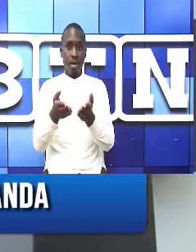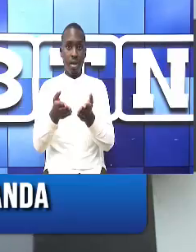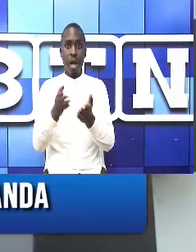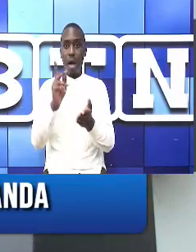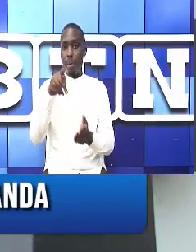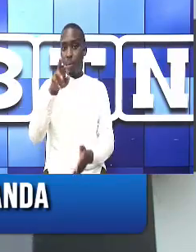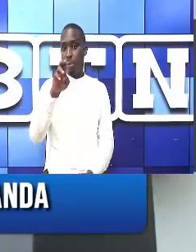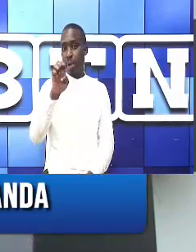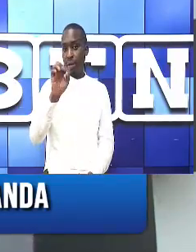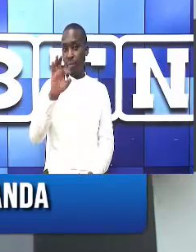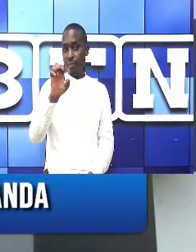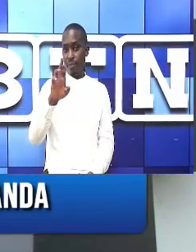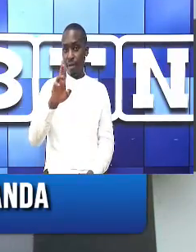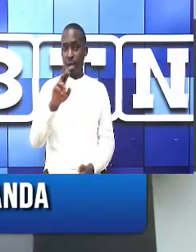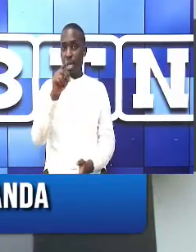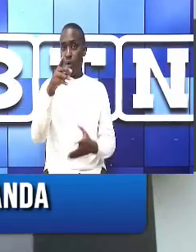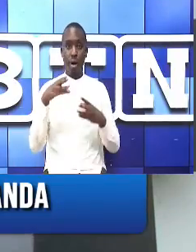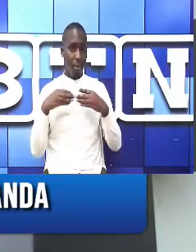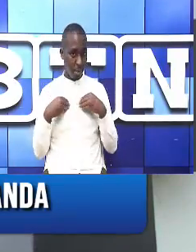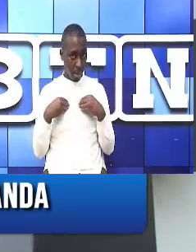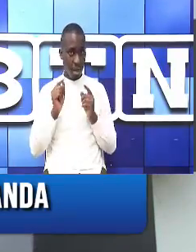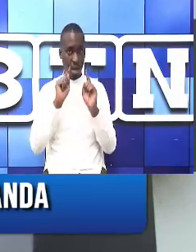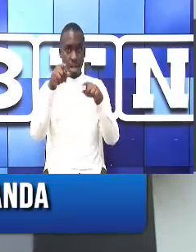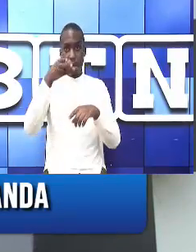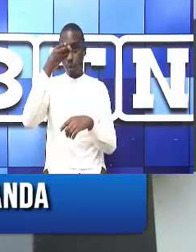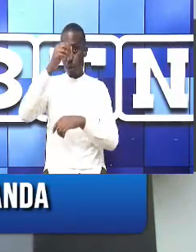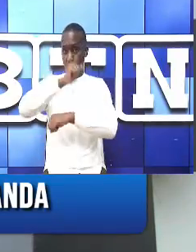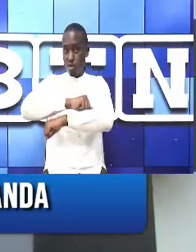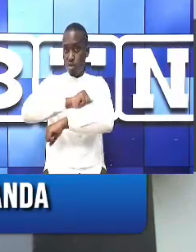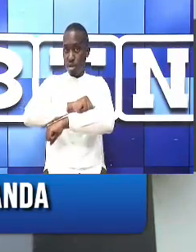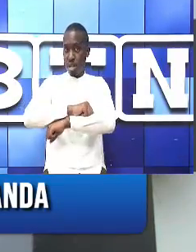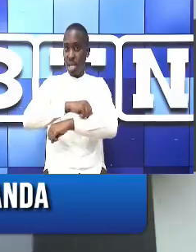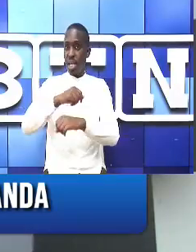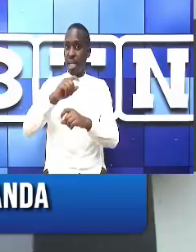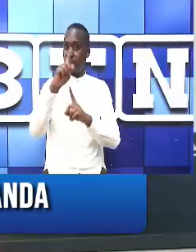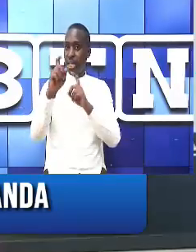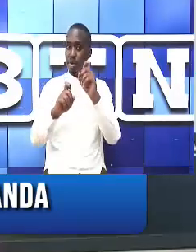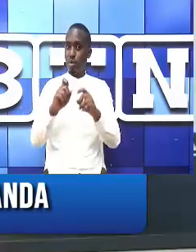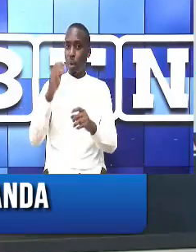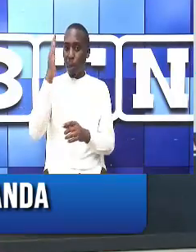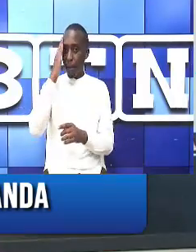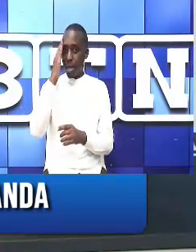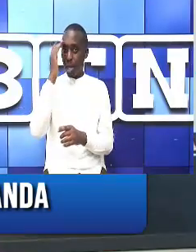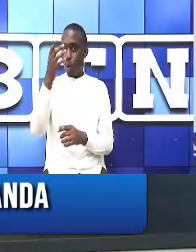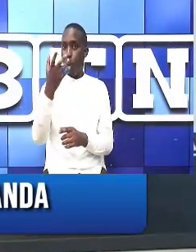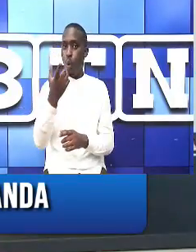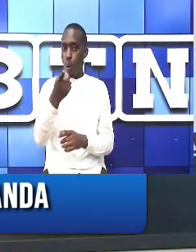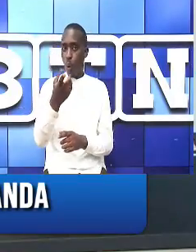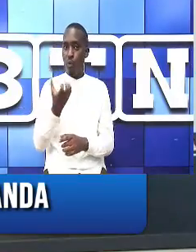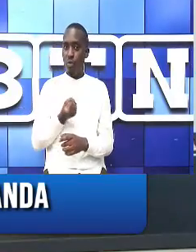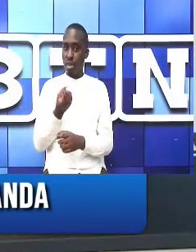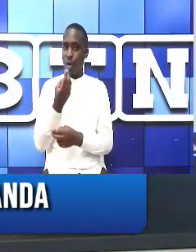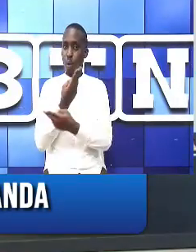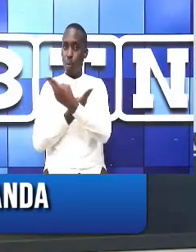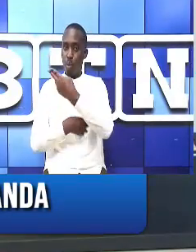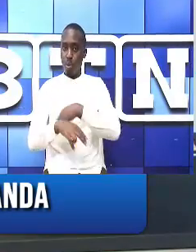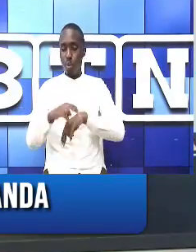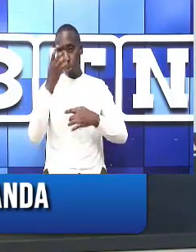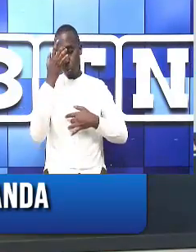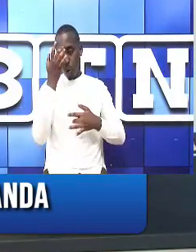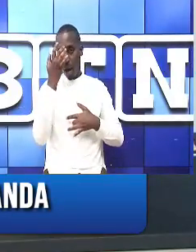wari wabinyemereye ndagenda njya ku ishuri ukiraho ikibazo bamaze kumenya yuko ufite ubwo